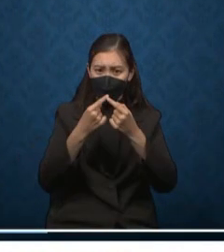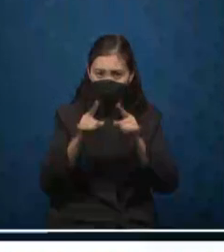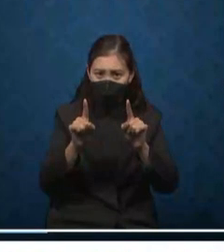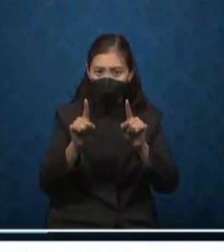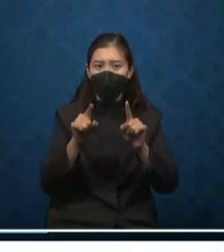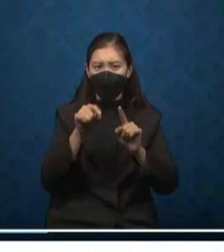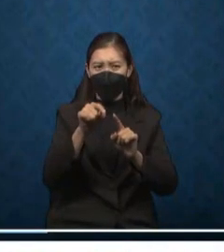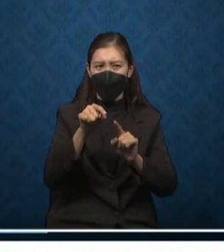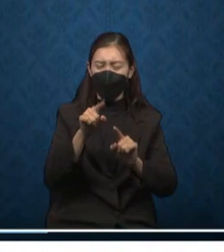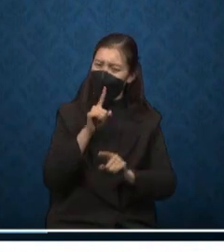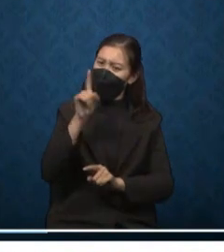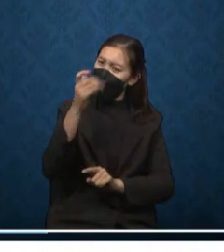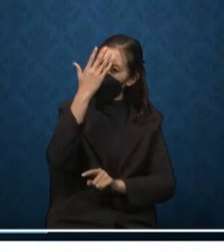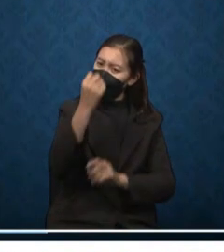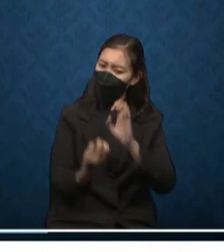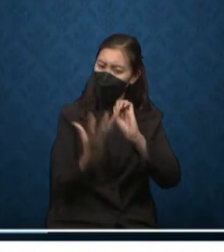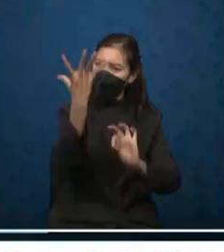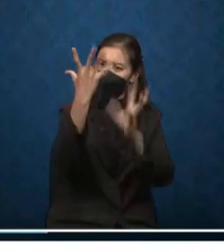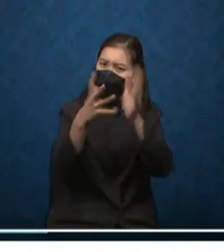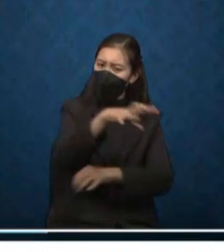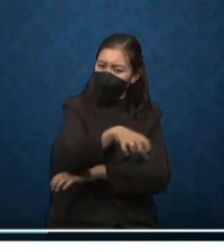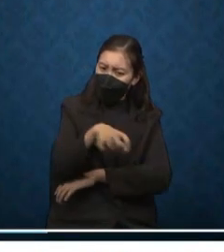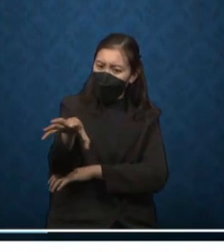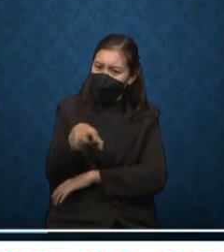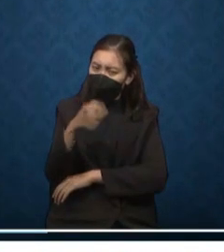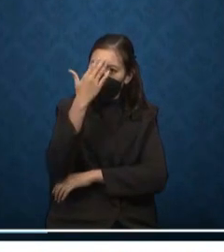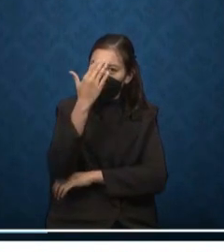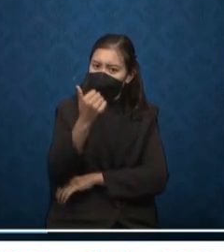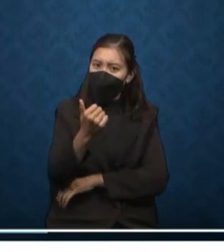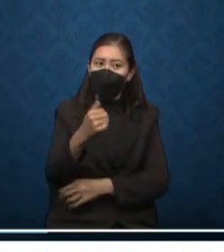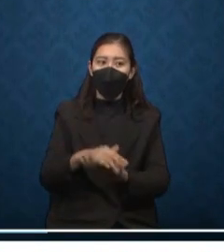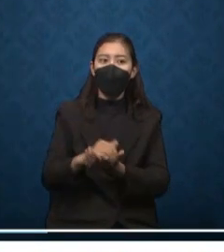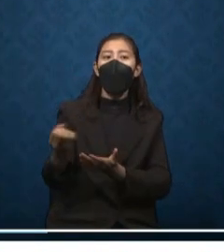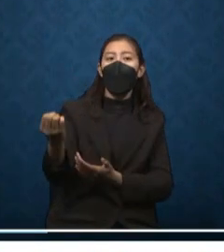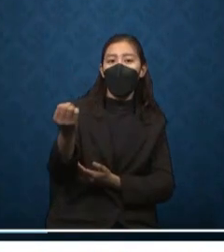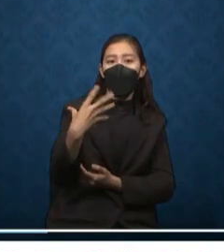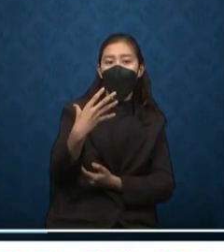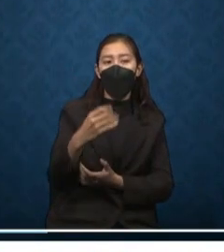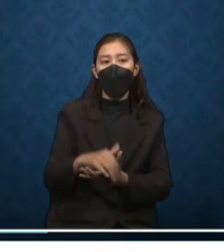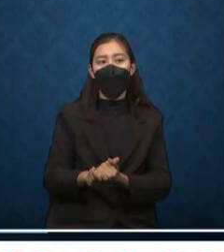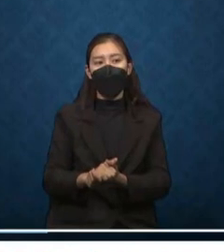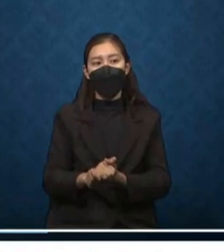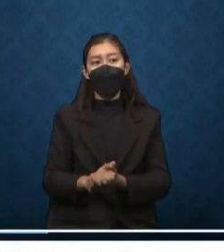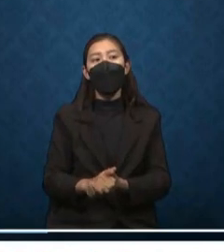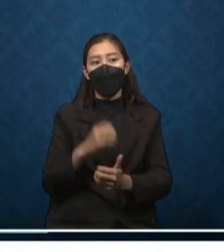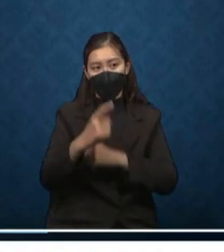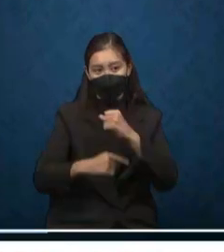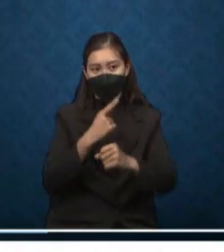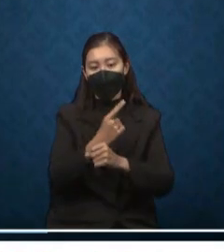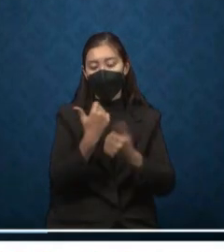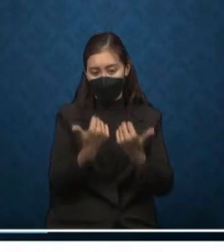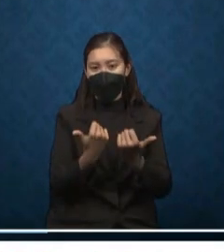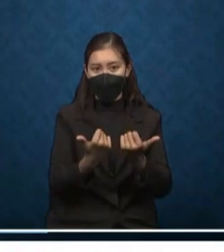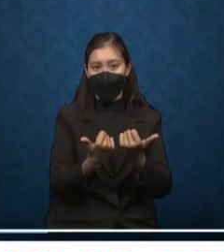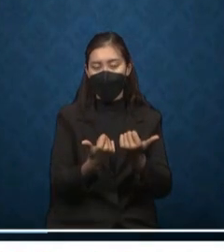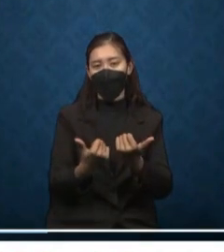ถามจากเจ้าของเขาบอกว่าเนื่องจากปีนี้จะเป็นปีแรกที่ทางการเนี่ยเก็บภาษีที่ดินซึ่งก็เข้าใจ